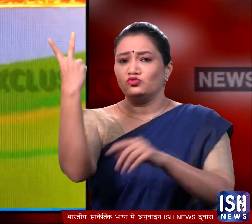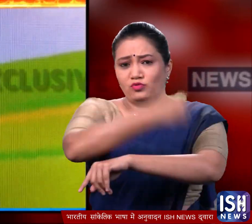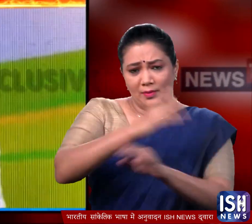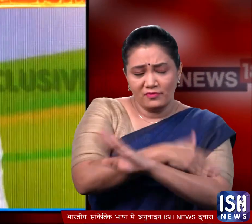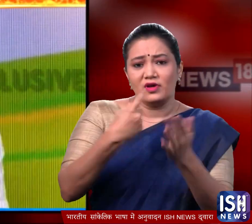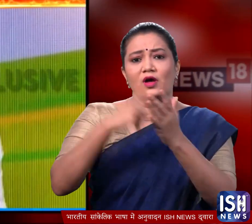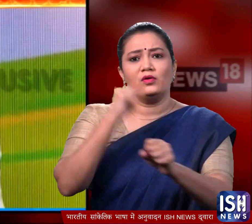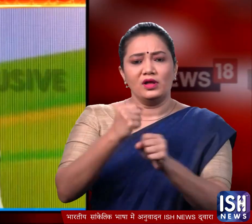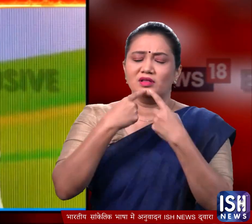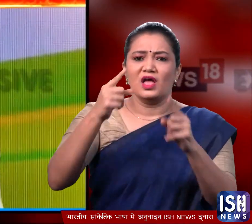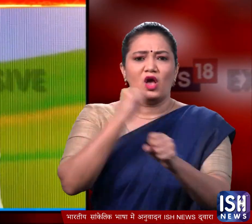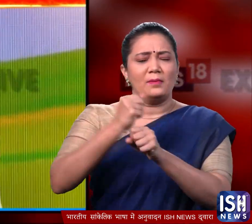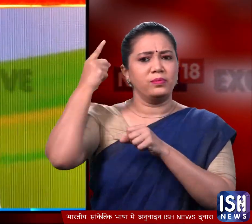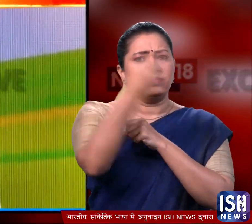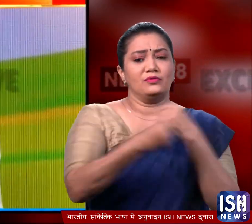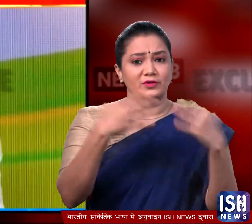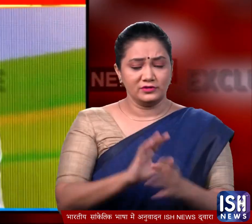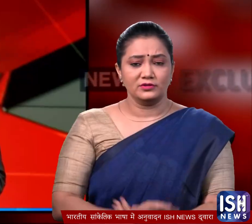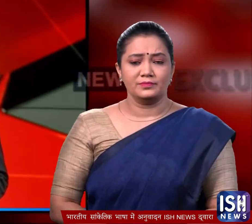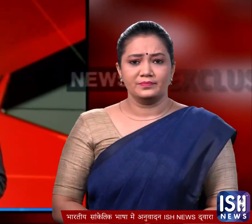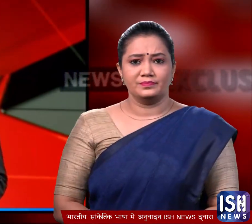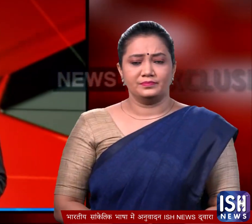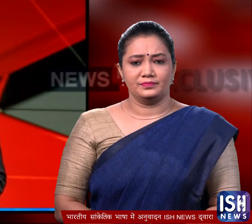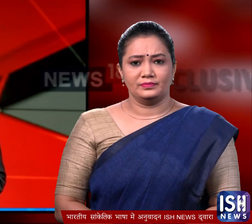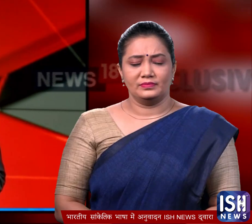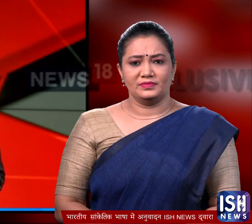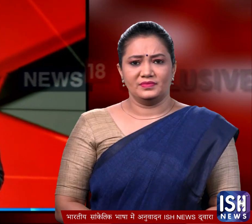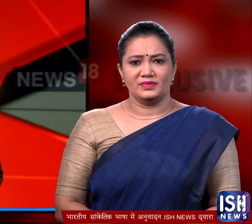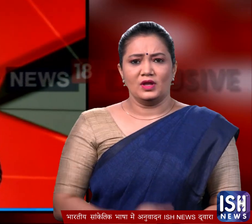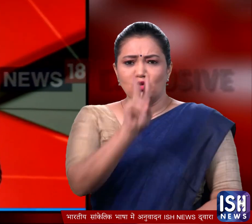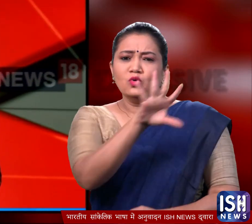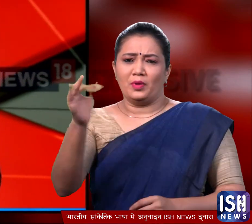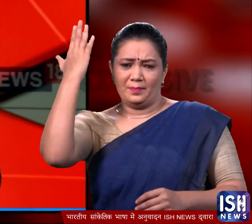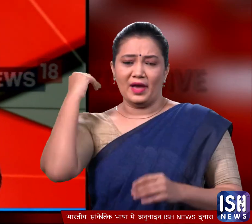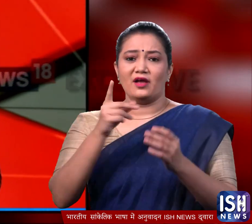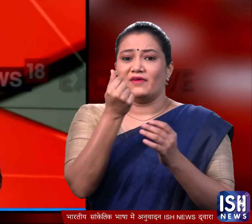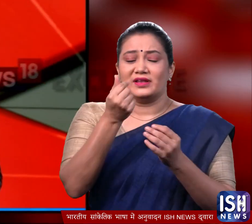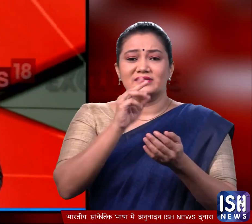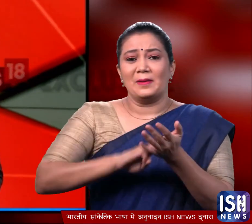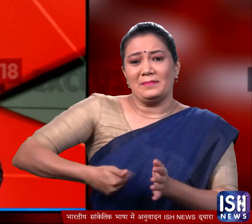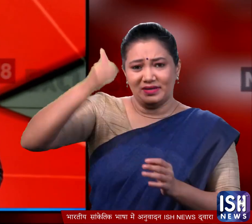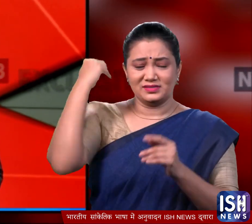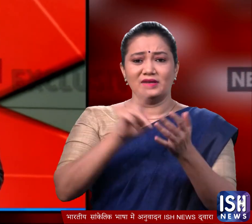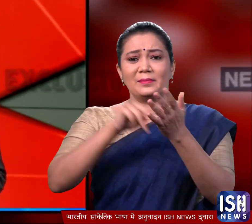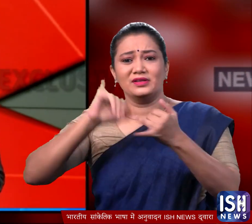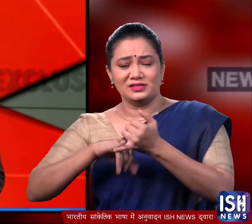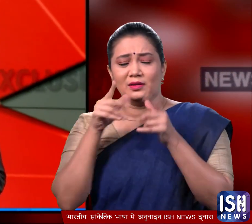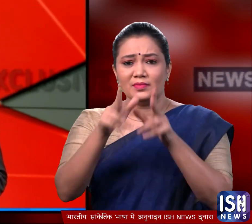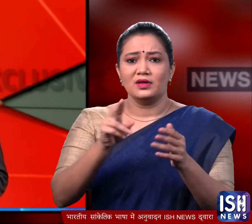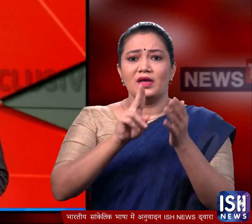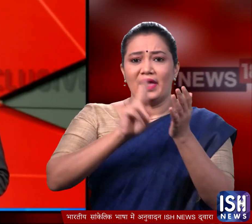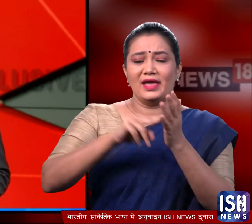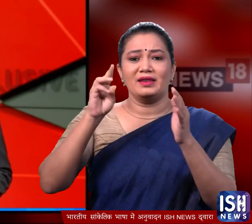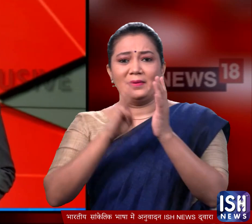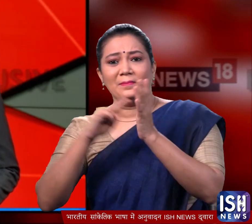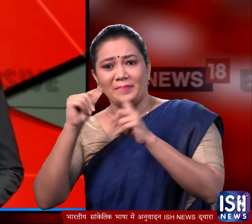कर इस योजना पर सरकार को घेरा था। सौभाग्य की बात है कि लगभग 2 हफ्ते पहले वित्त मंत्री निर्मला सीतारामन ने एनएमपी यानी